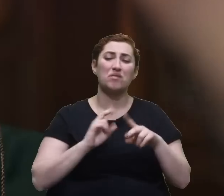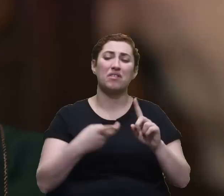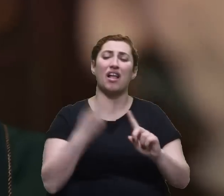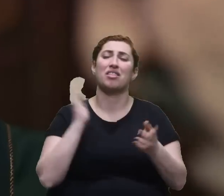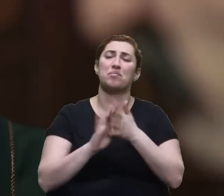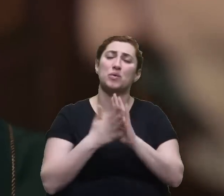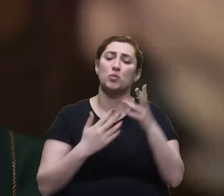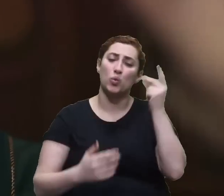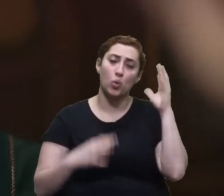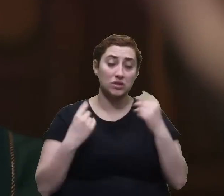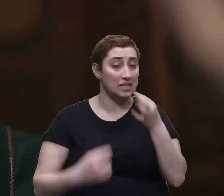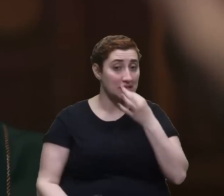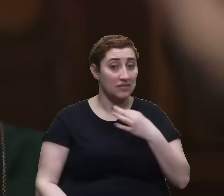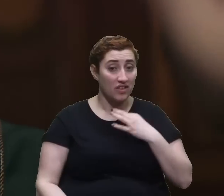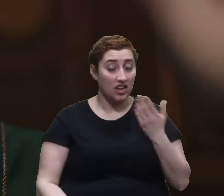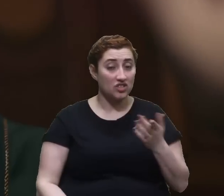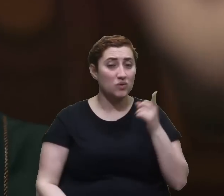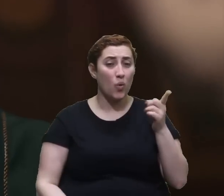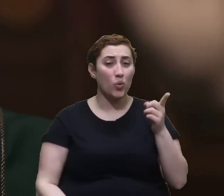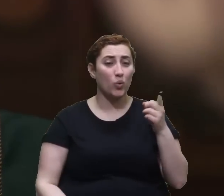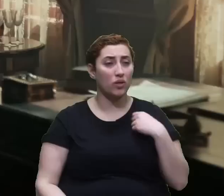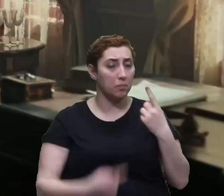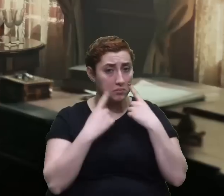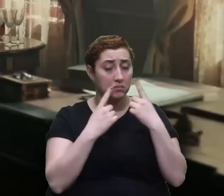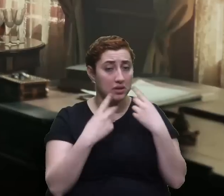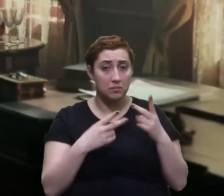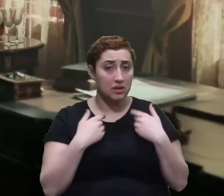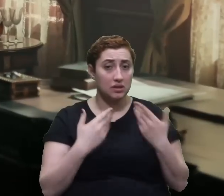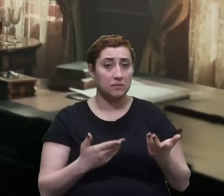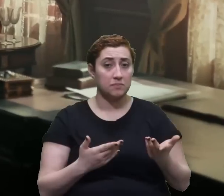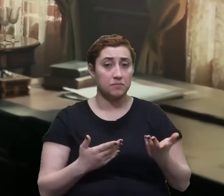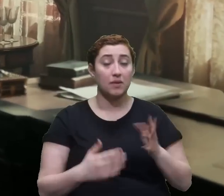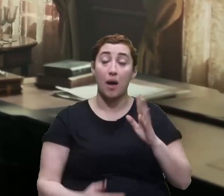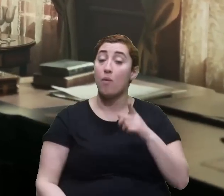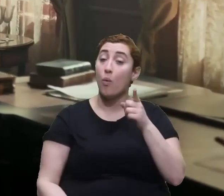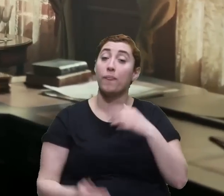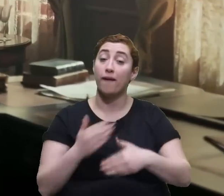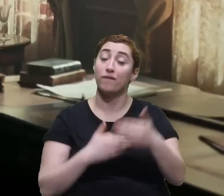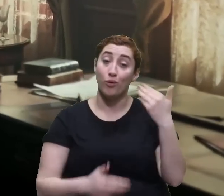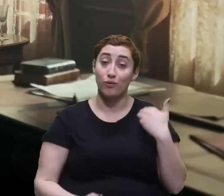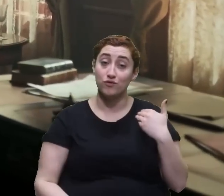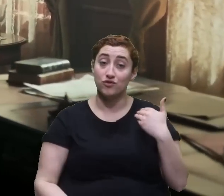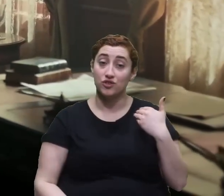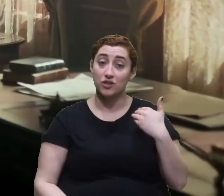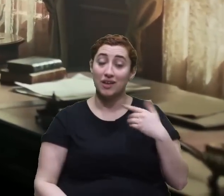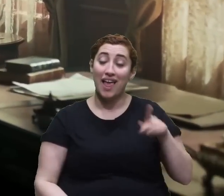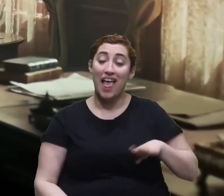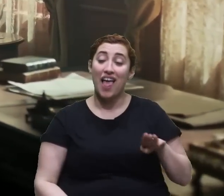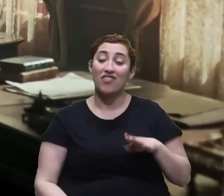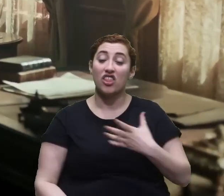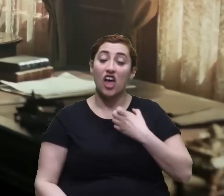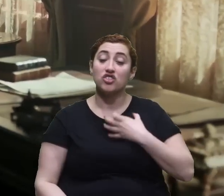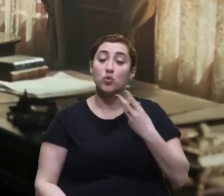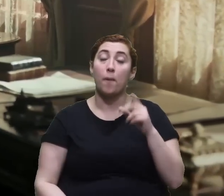kalkacak. İzin verirseniz onunla ilgilenebilirim. Ama ondan önce evlat